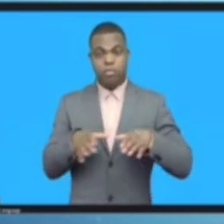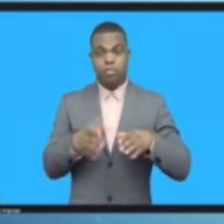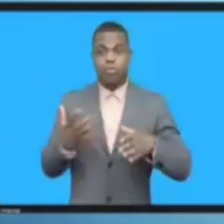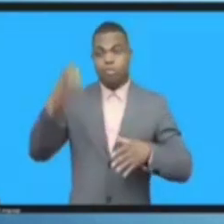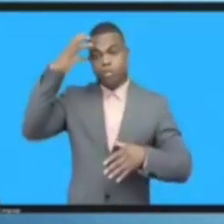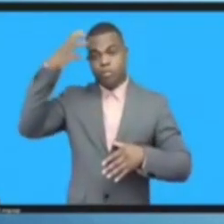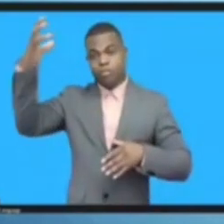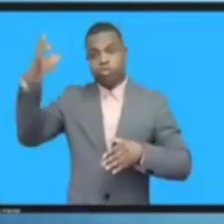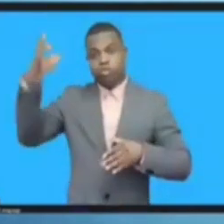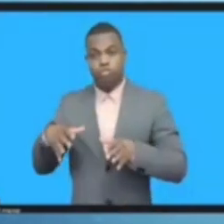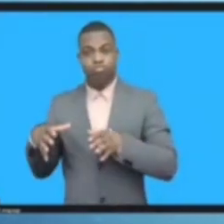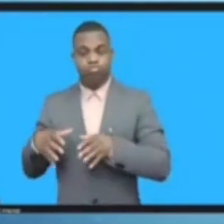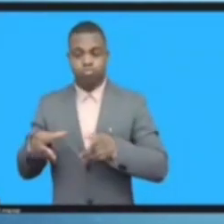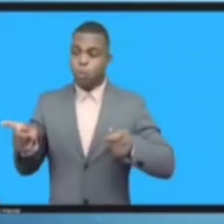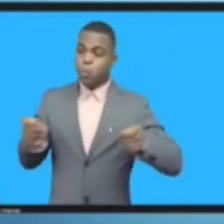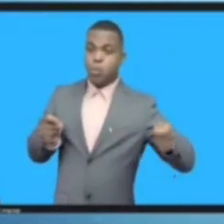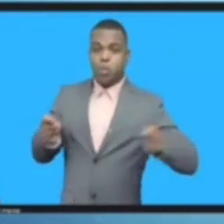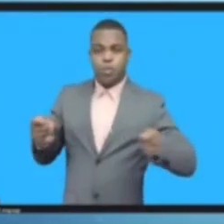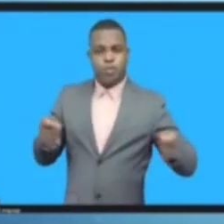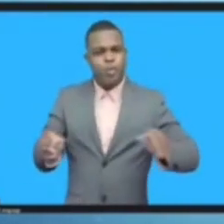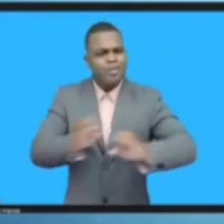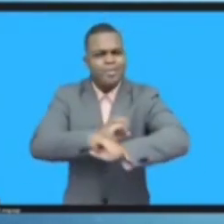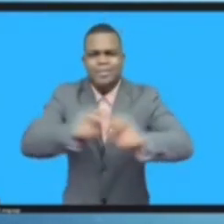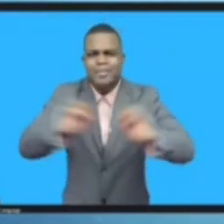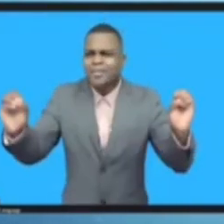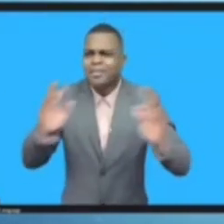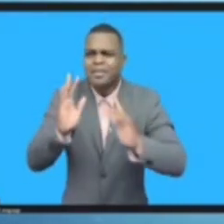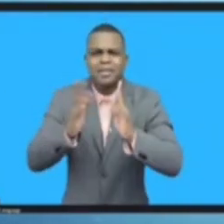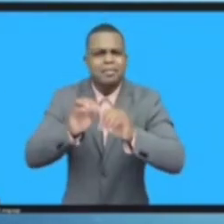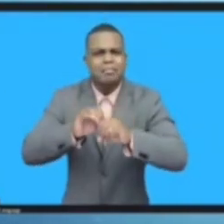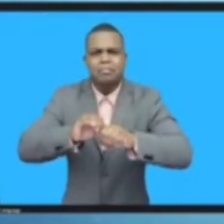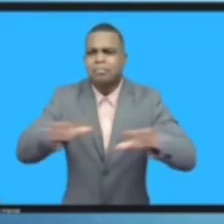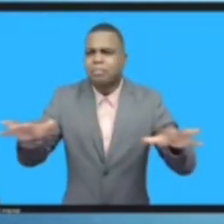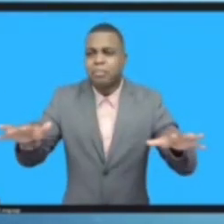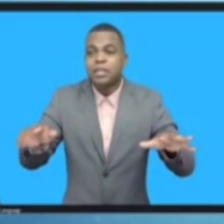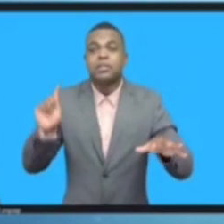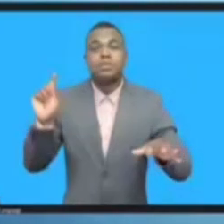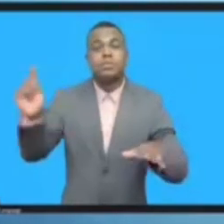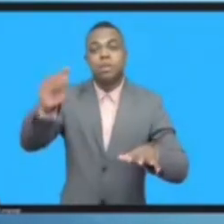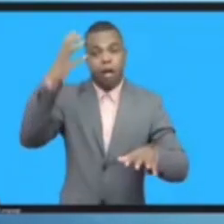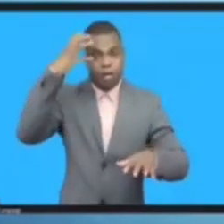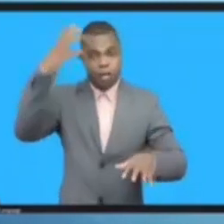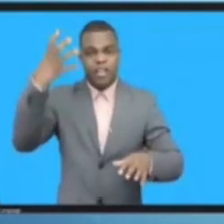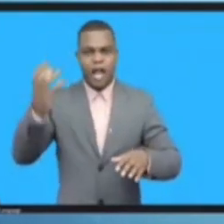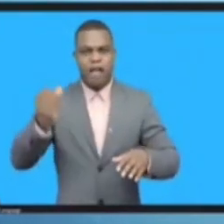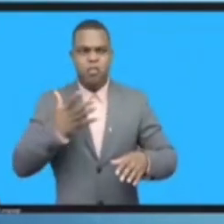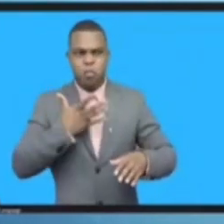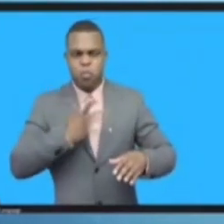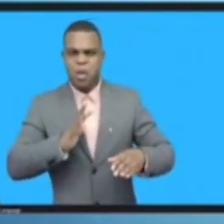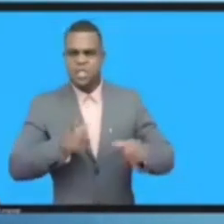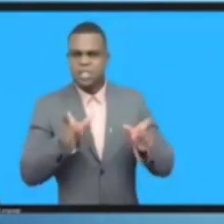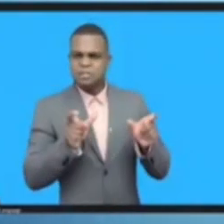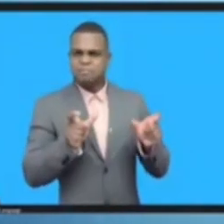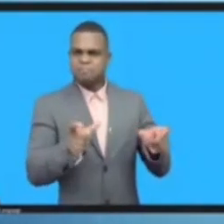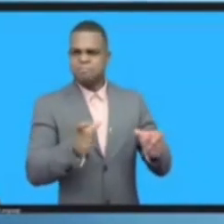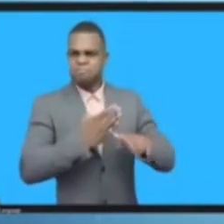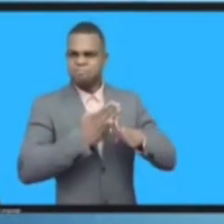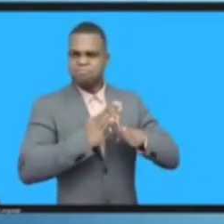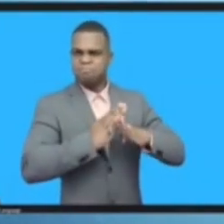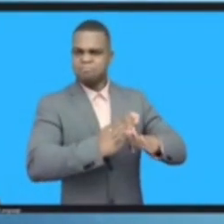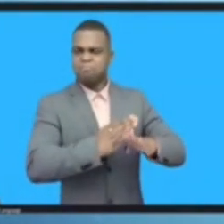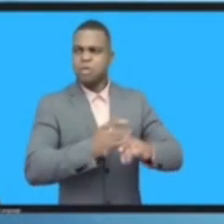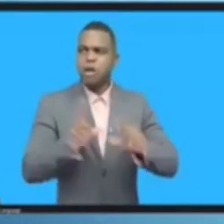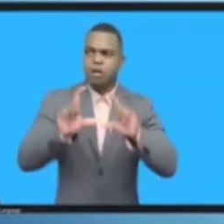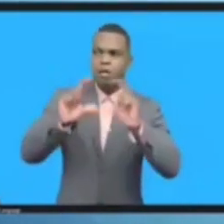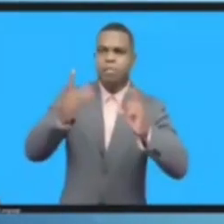étant de changer cette situation. Avec l'aide de tous, on a pu maintenir